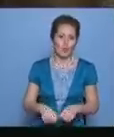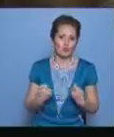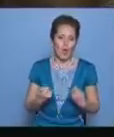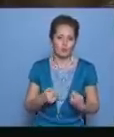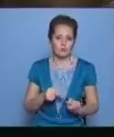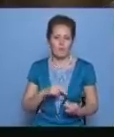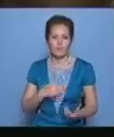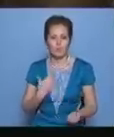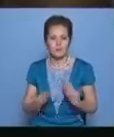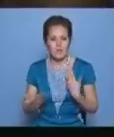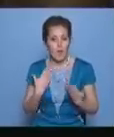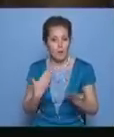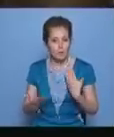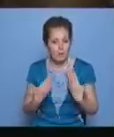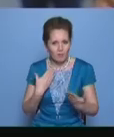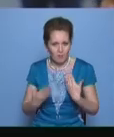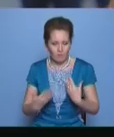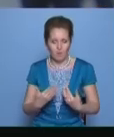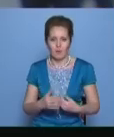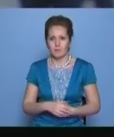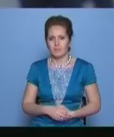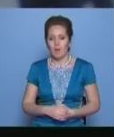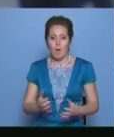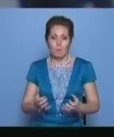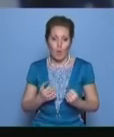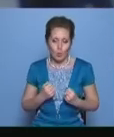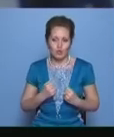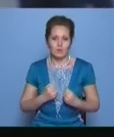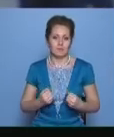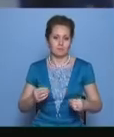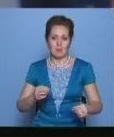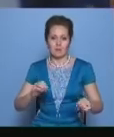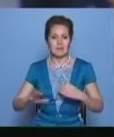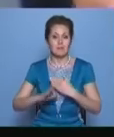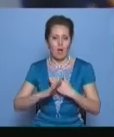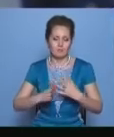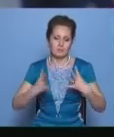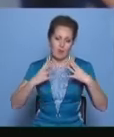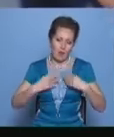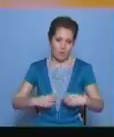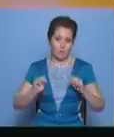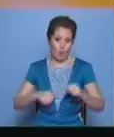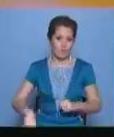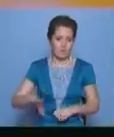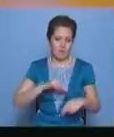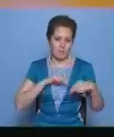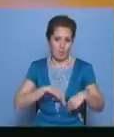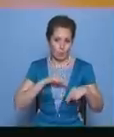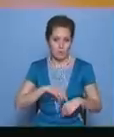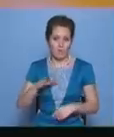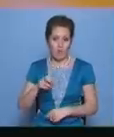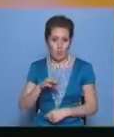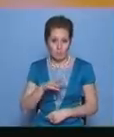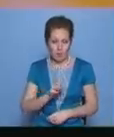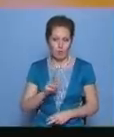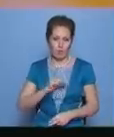функции, коммуникативная функция. Получить сеанс релакса смогут все сотрудники ведомства, даже те, кто работает на периферии. Режим